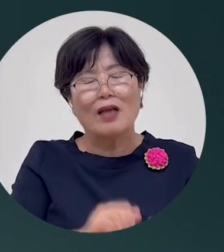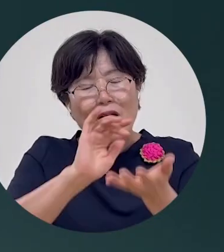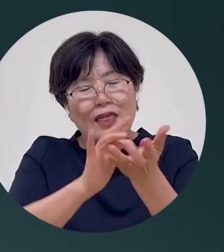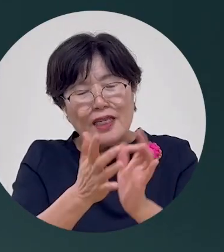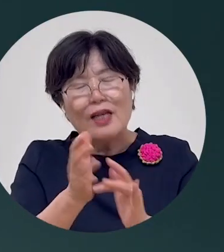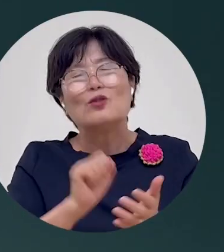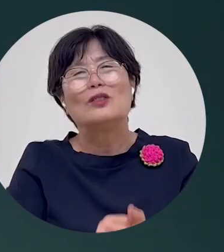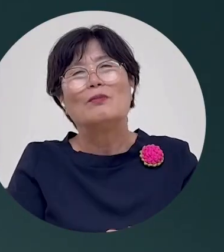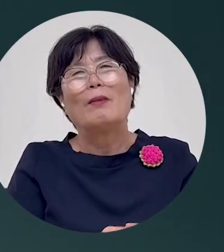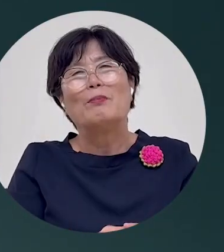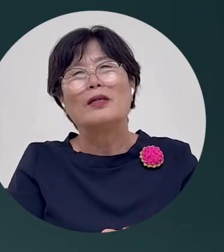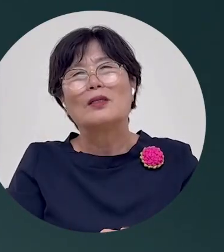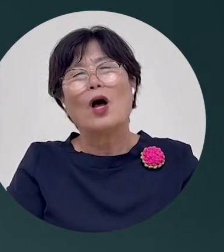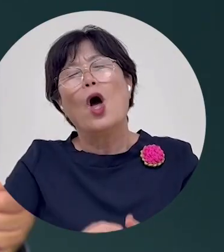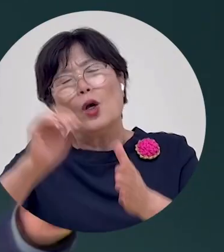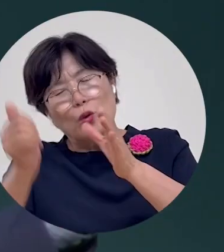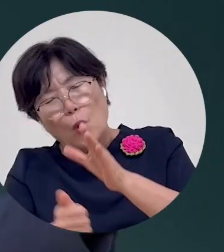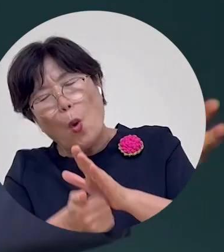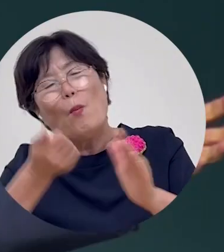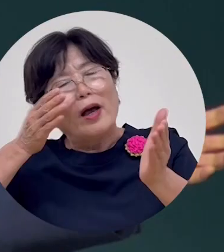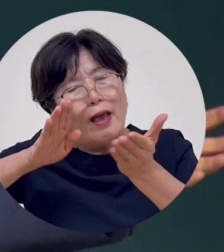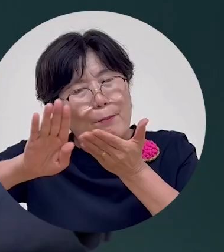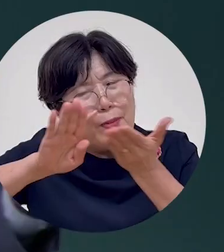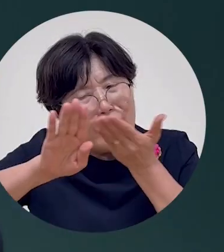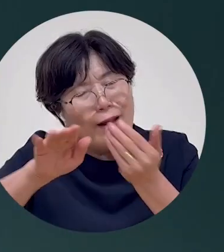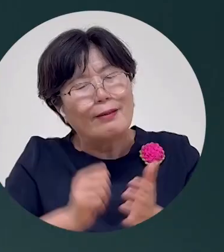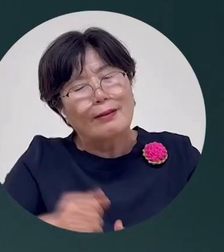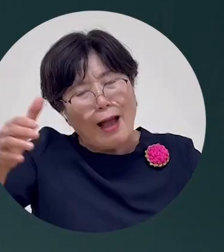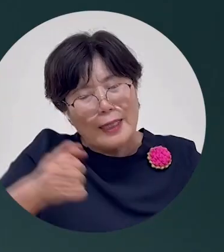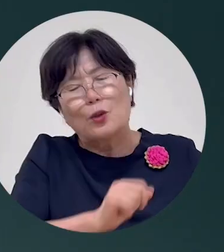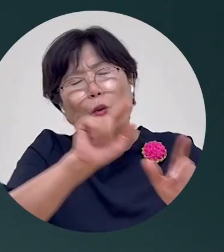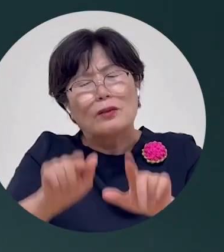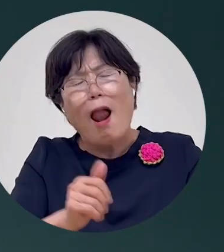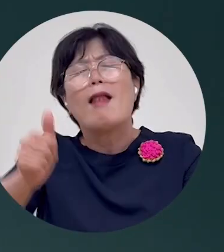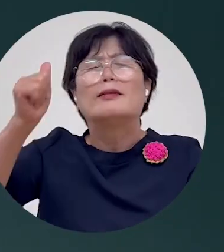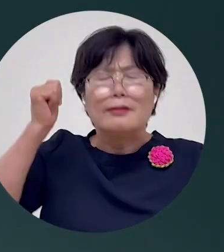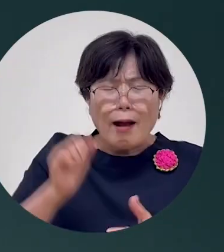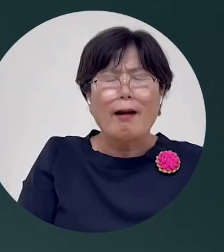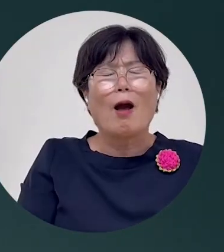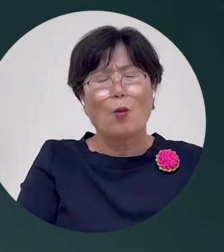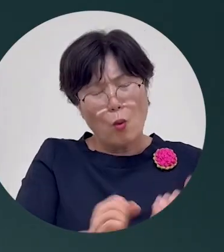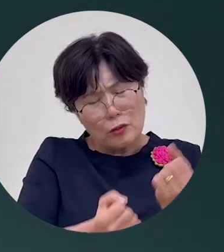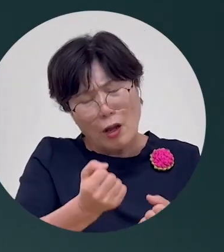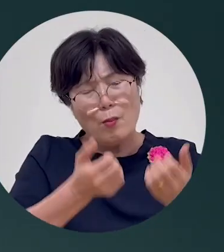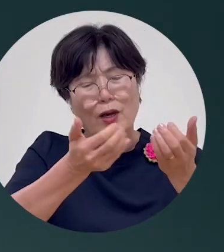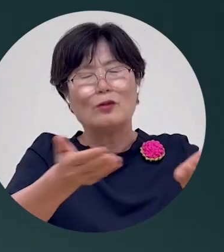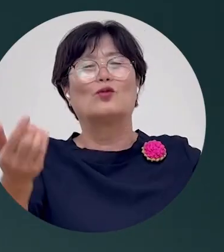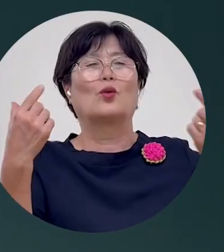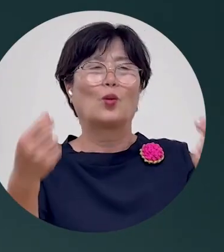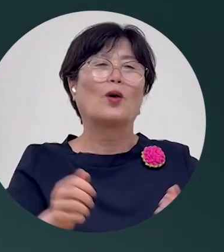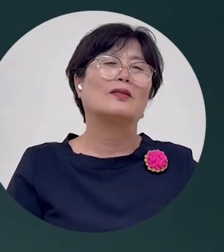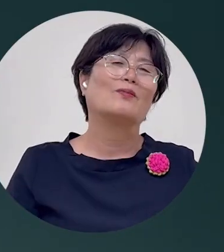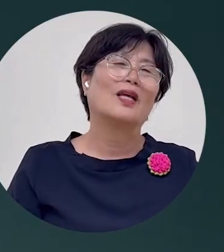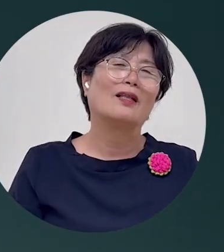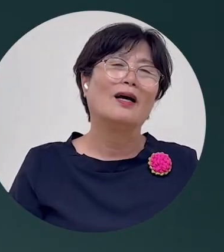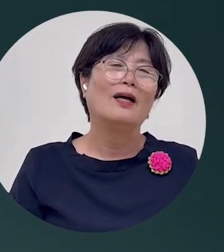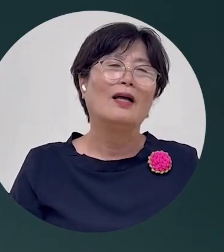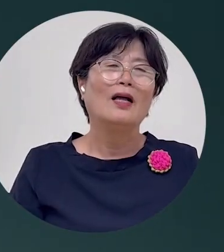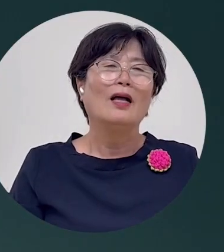소망의 미래를 살아가자고 그렇게 예수님이 하십니다. 여러분, 우리 예수님은